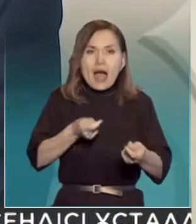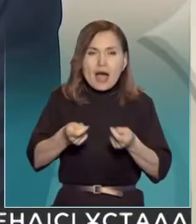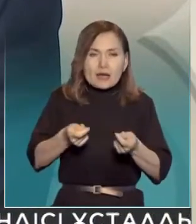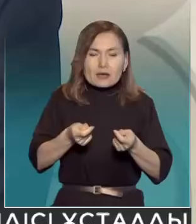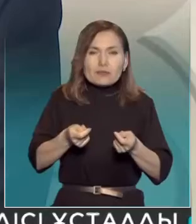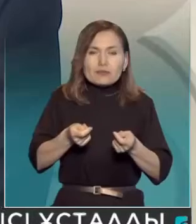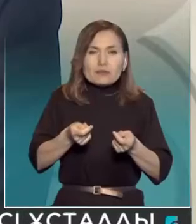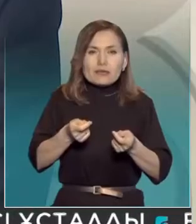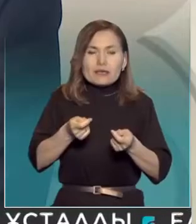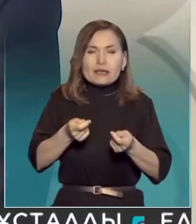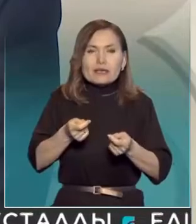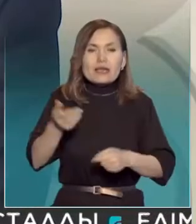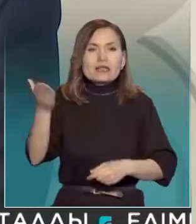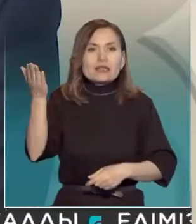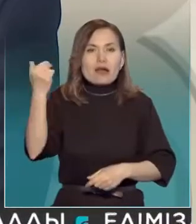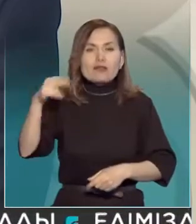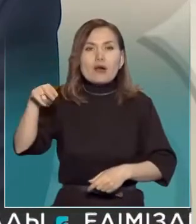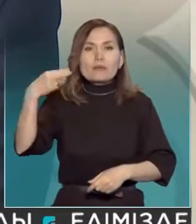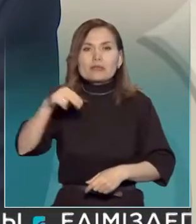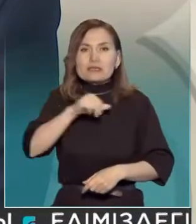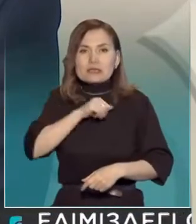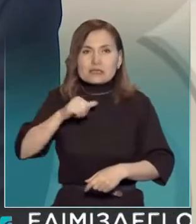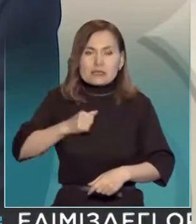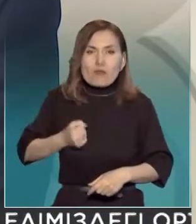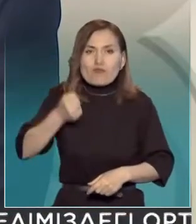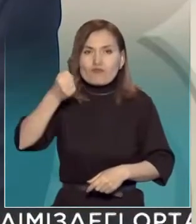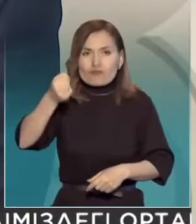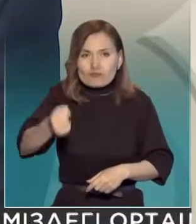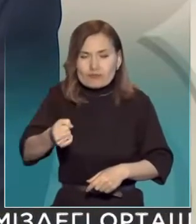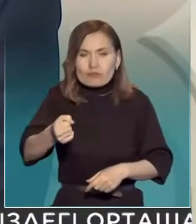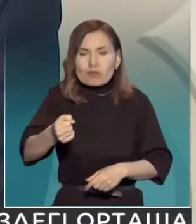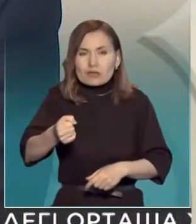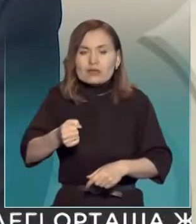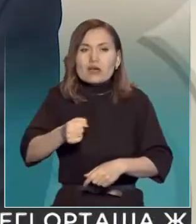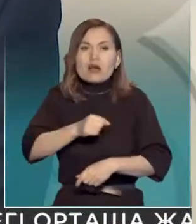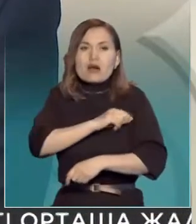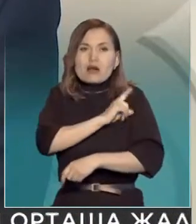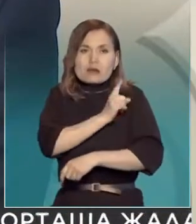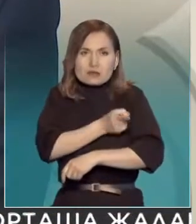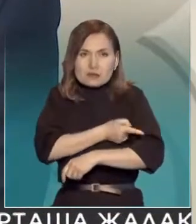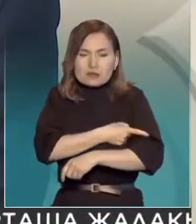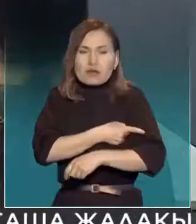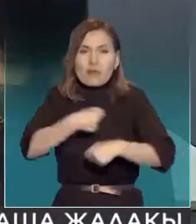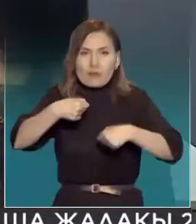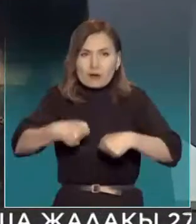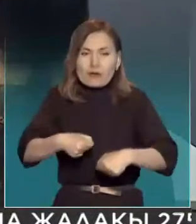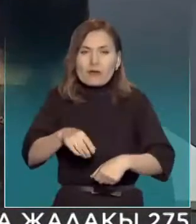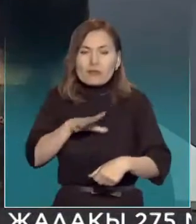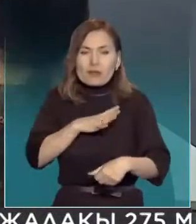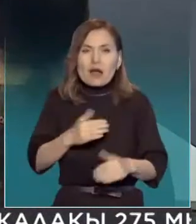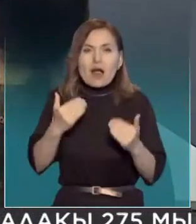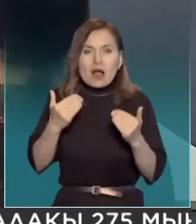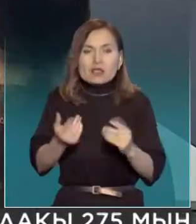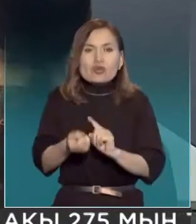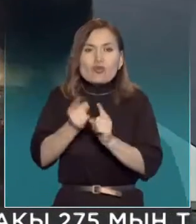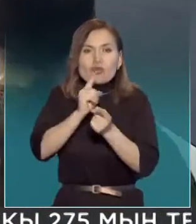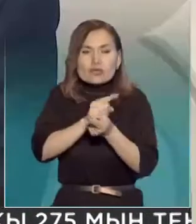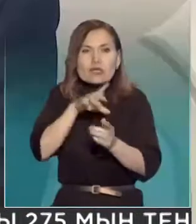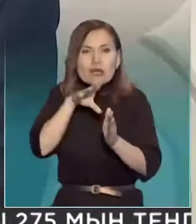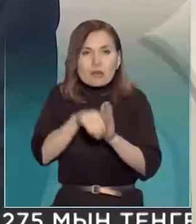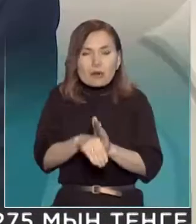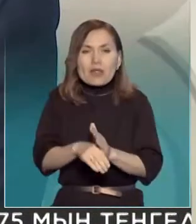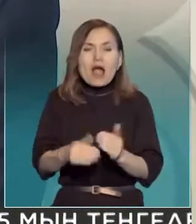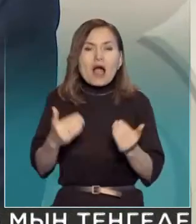бұрын президент любой әкімнің шешімдерін бұзуға құқысы бар еді. Енді қазіргі өзгерістерге сәйкес